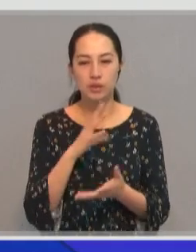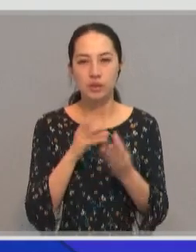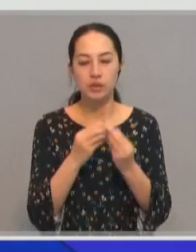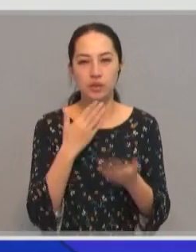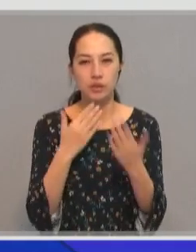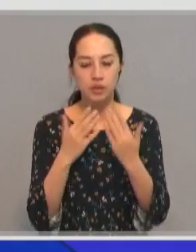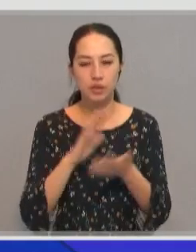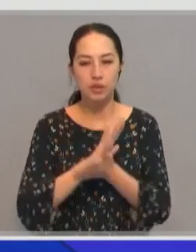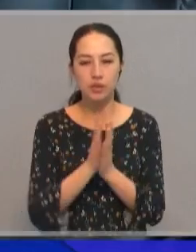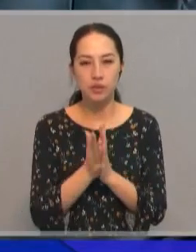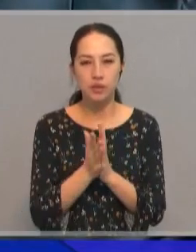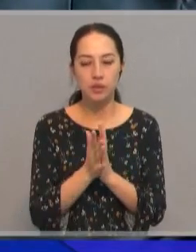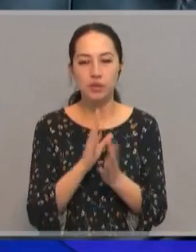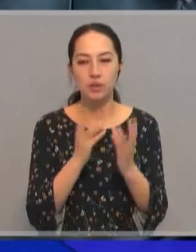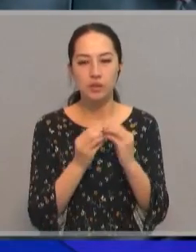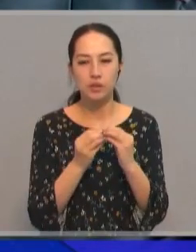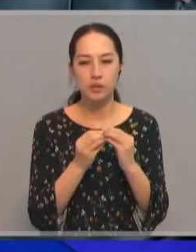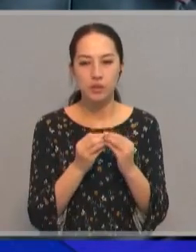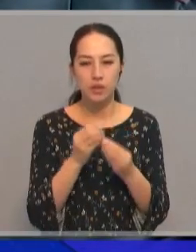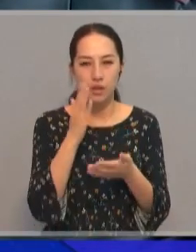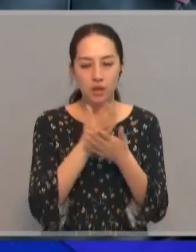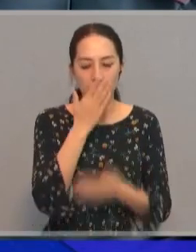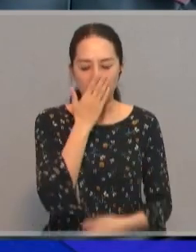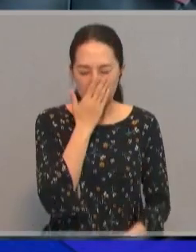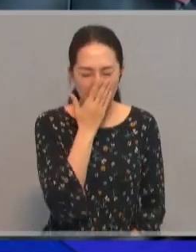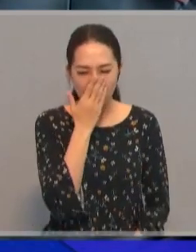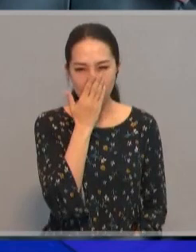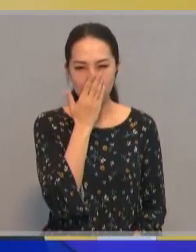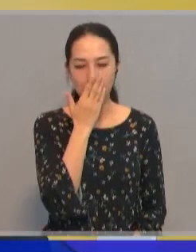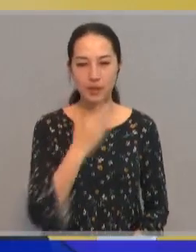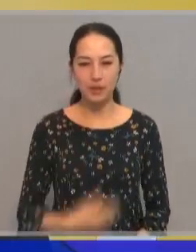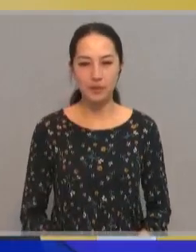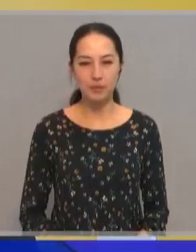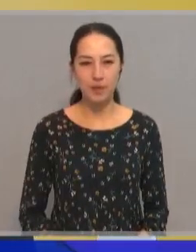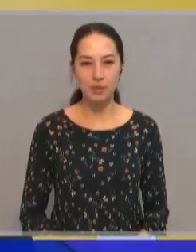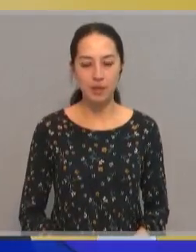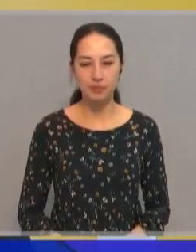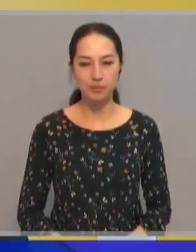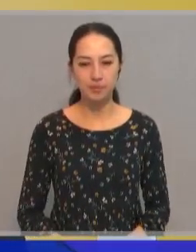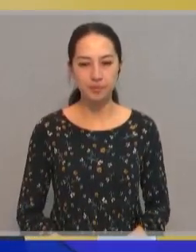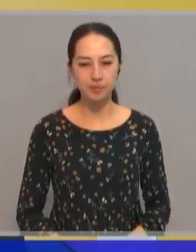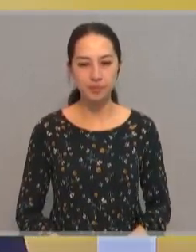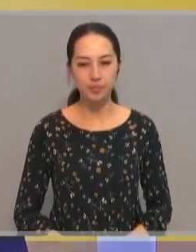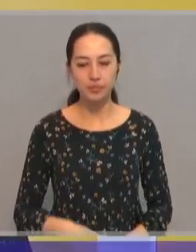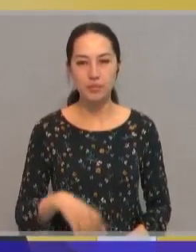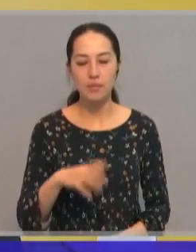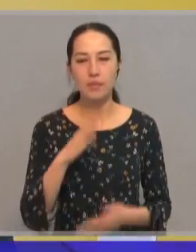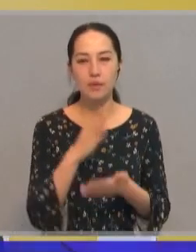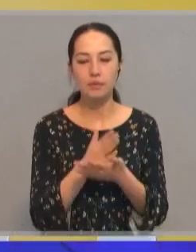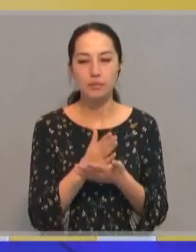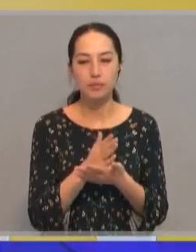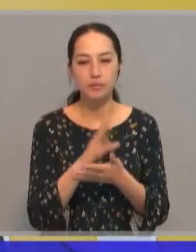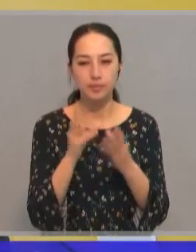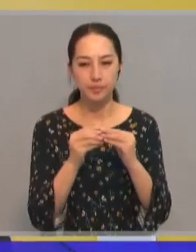халық арасындағы тығыз байланыстың бірден бір төте жолы, дейді төраға. Бізге түрлі сигналдар түседі жан жақтан,